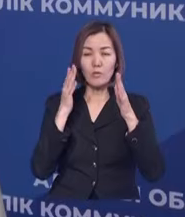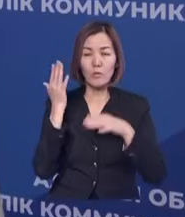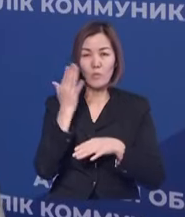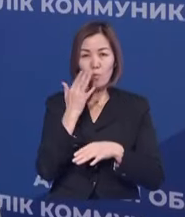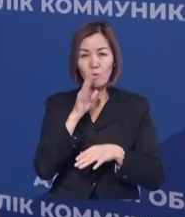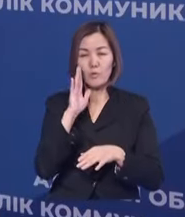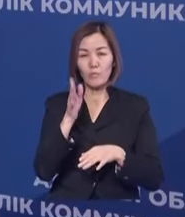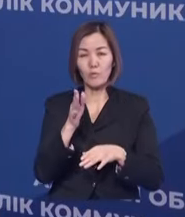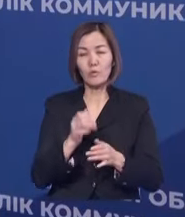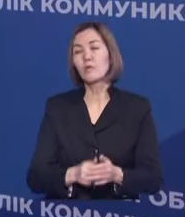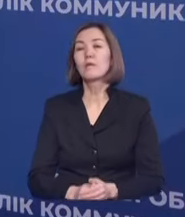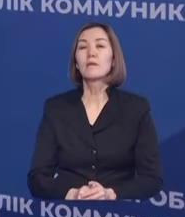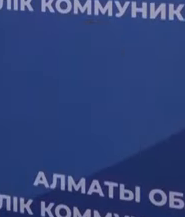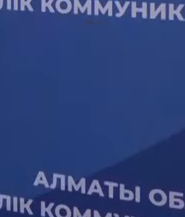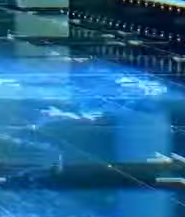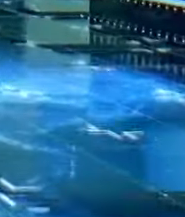мәліметтеріміз бар.